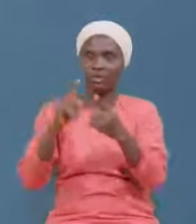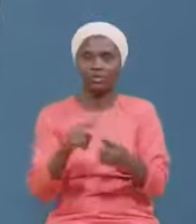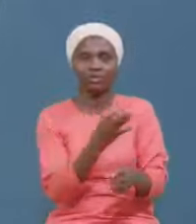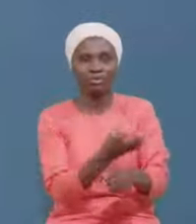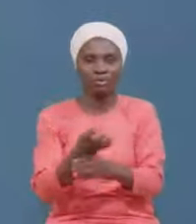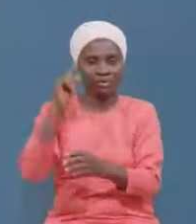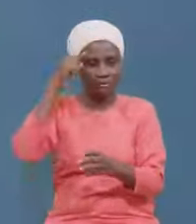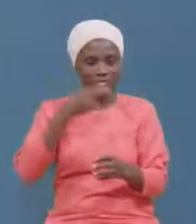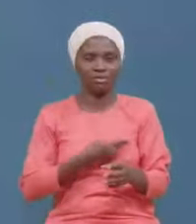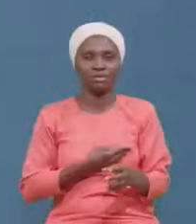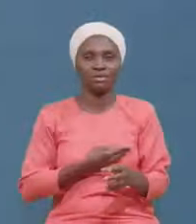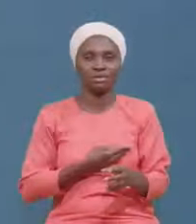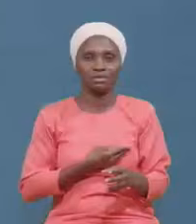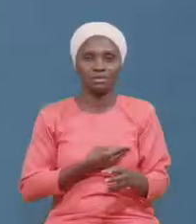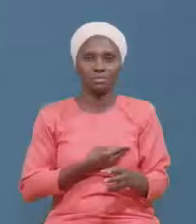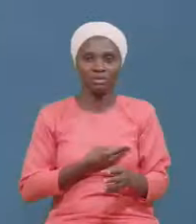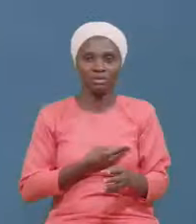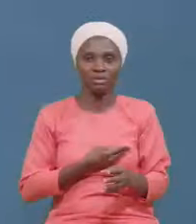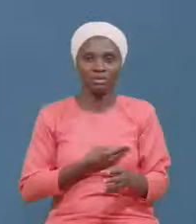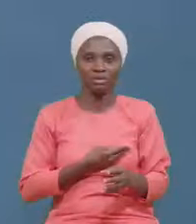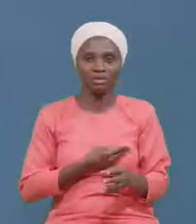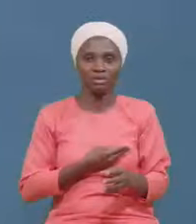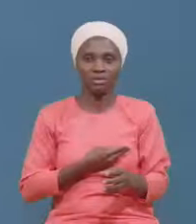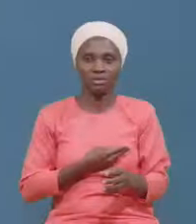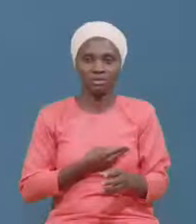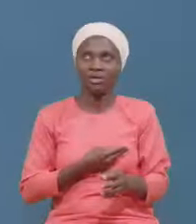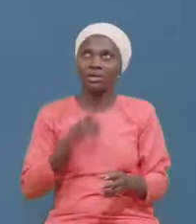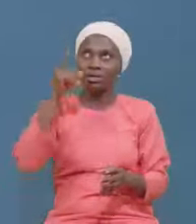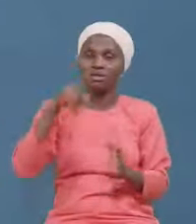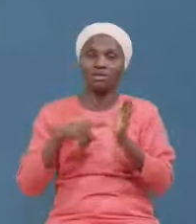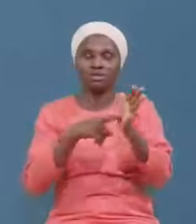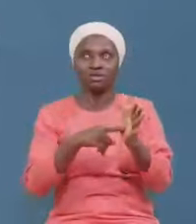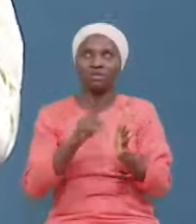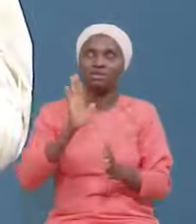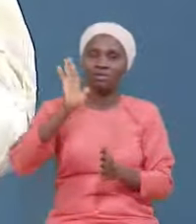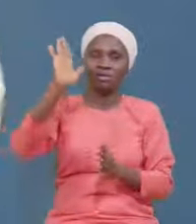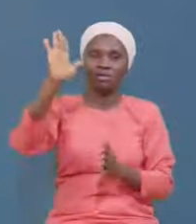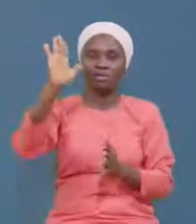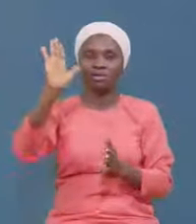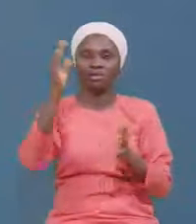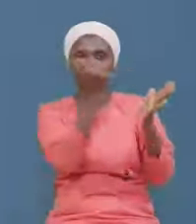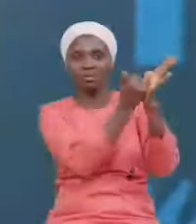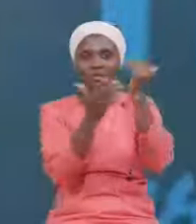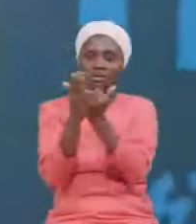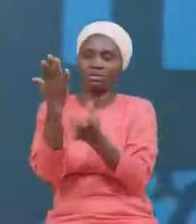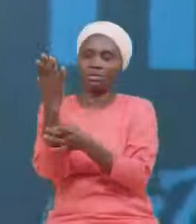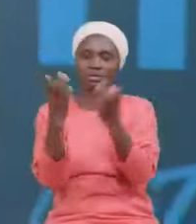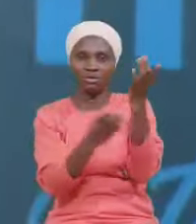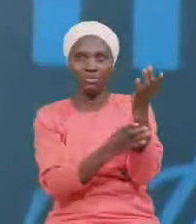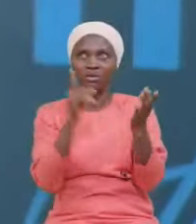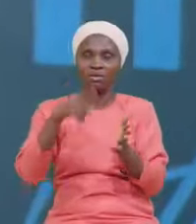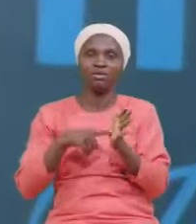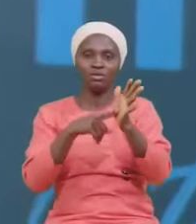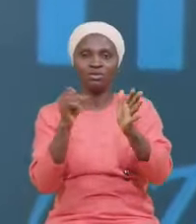కోసం బ్రతిమలాడడానికి వచ్చాడు. He showed his pierced hand. ఆయన తన యొక్క మేకుల గాయాల చేతులు చూపించాడు. He showed his